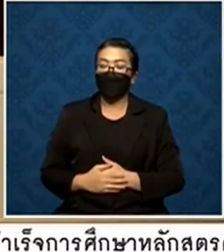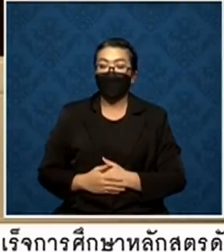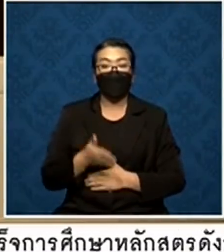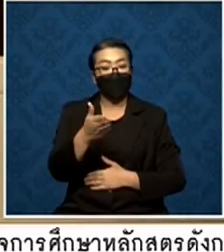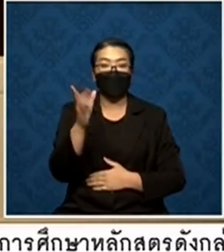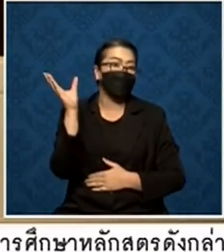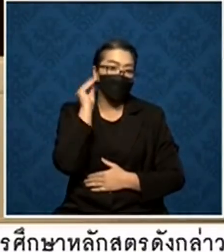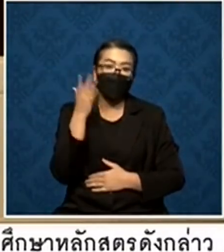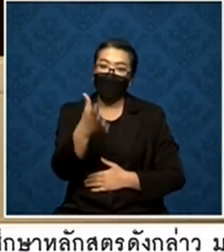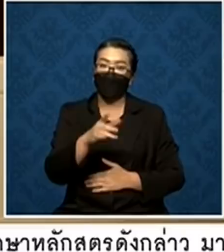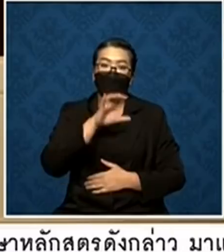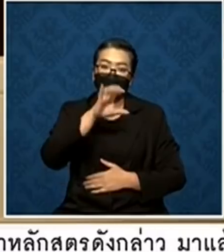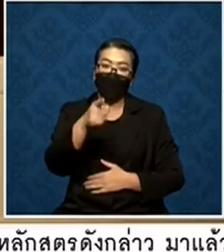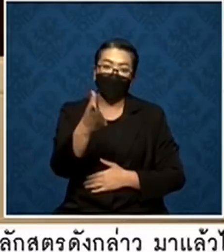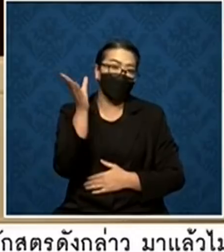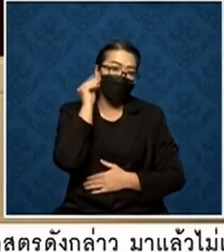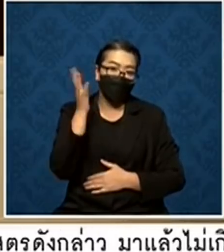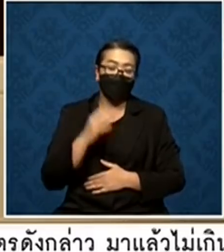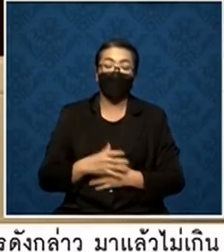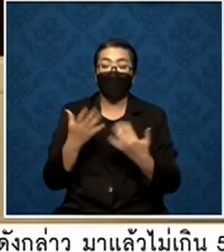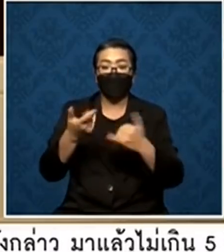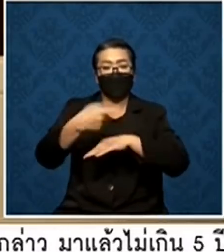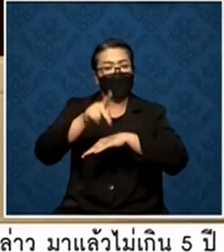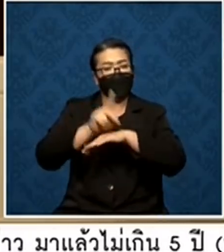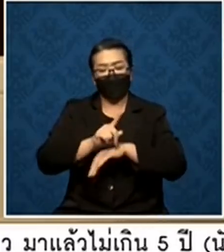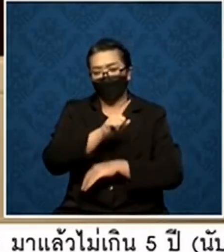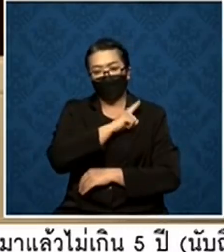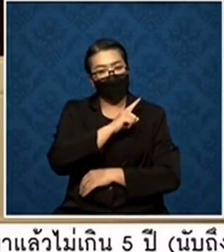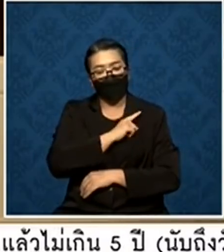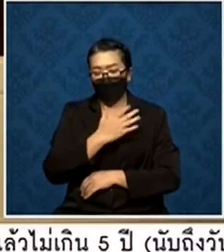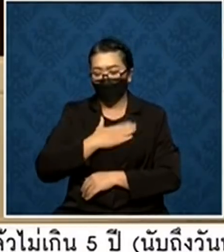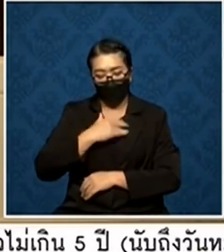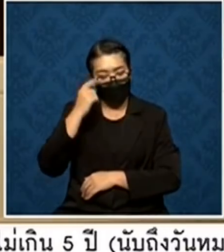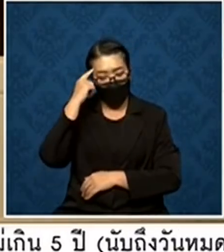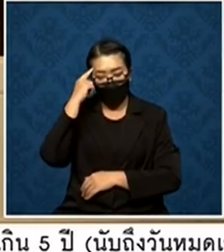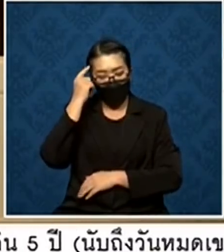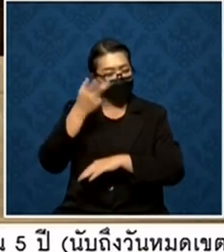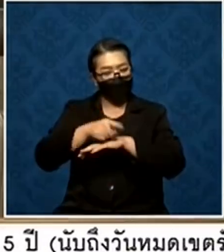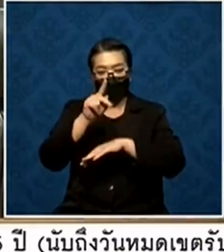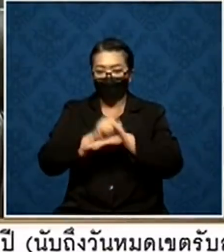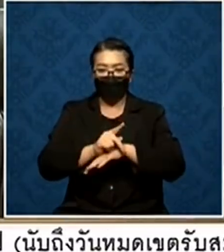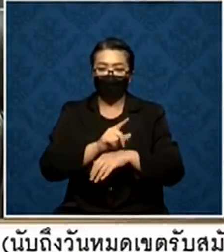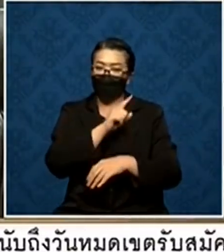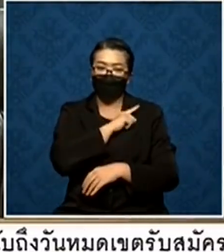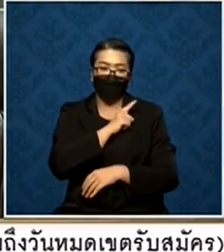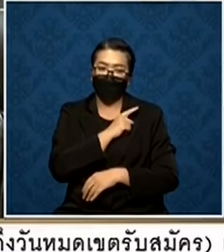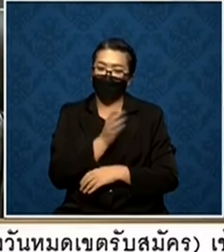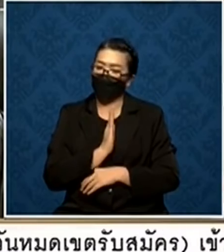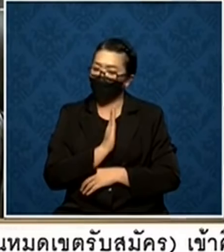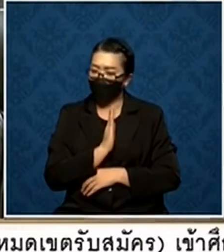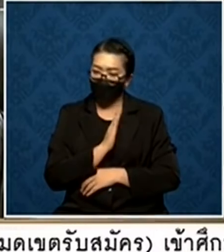เบียด ท่านไม่ได้ยินนะครับวันนี้ท่านประธานทำหน้าที่ผมคิดว่าท่านทำหน้าที่ที่ลำเอียงนะ